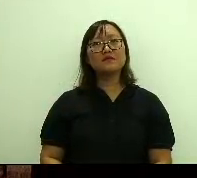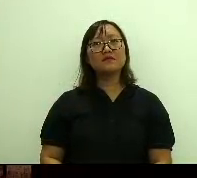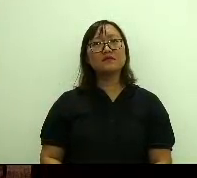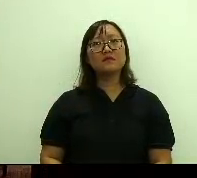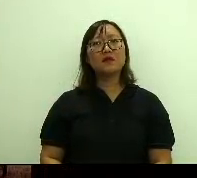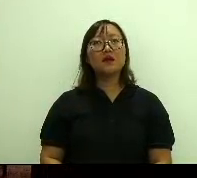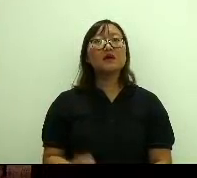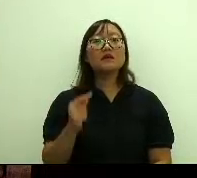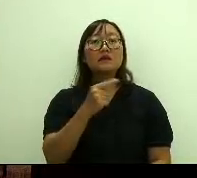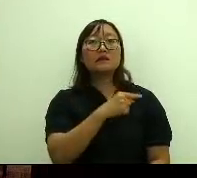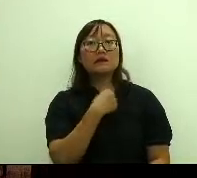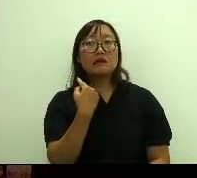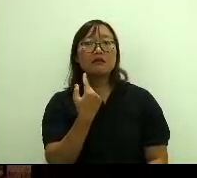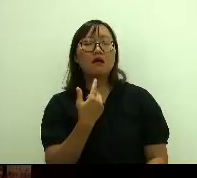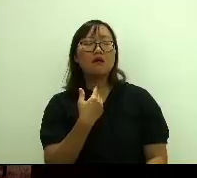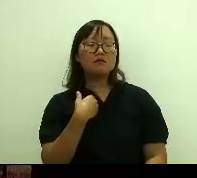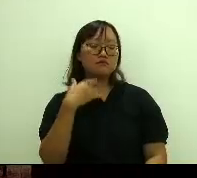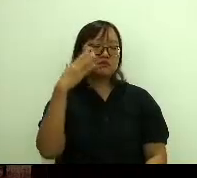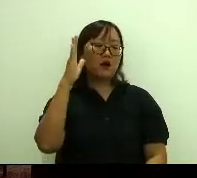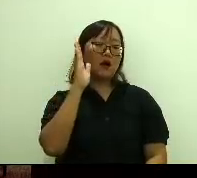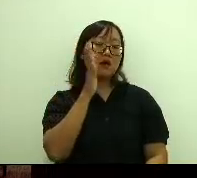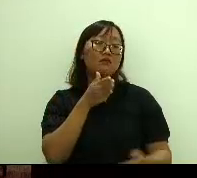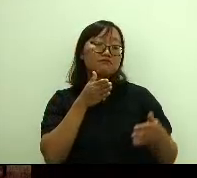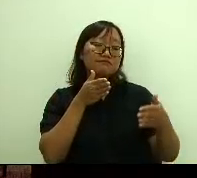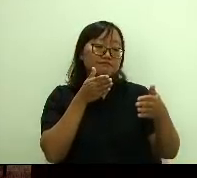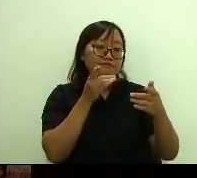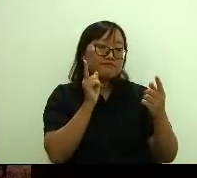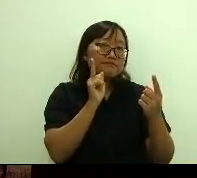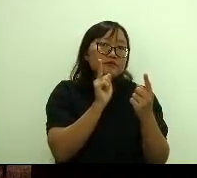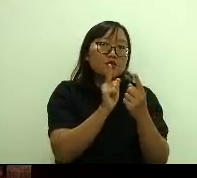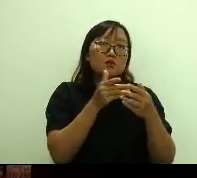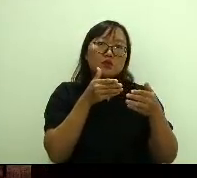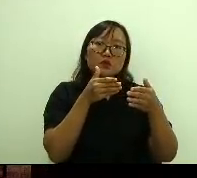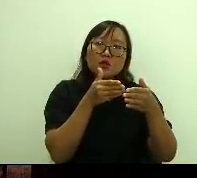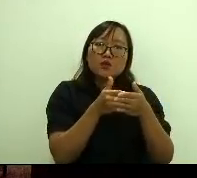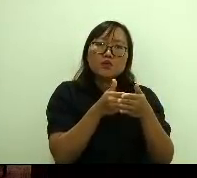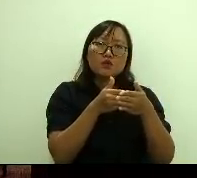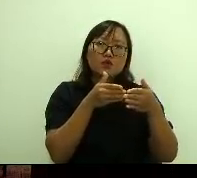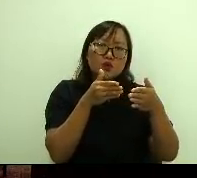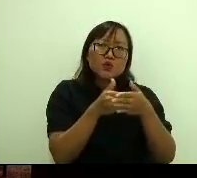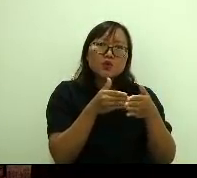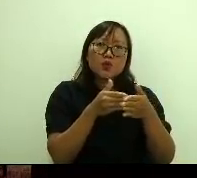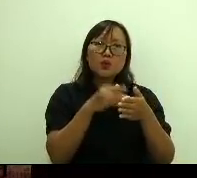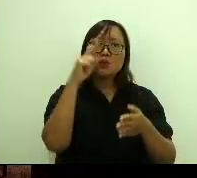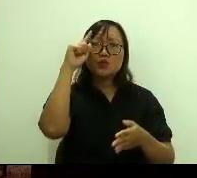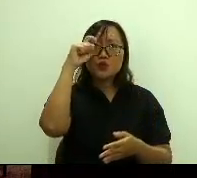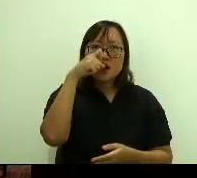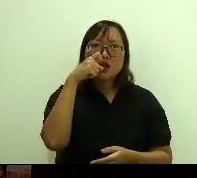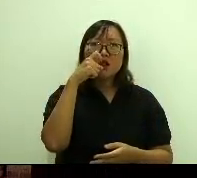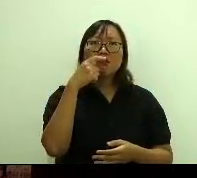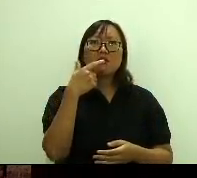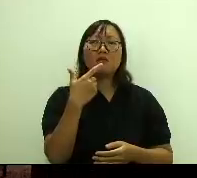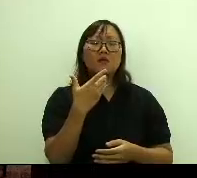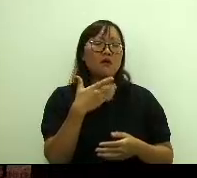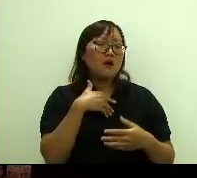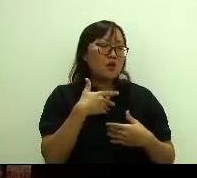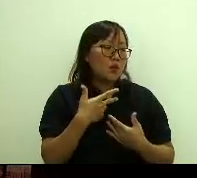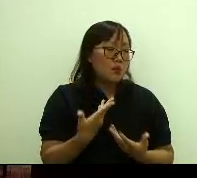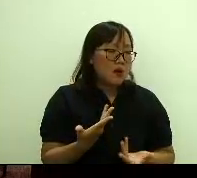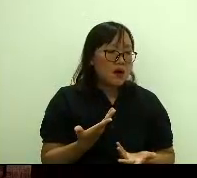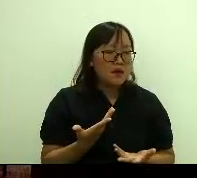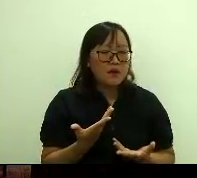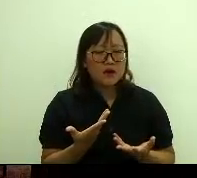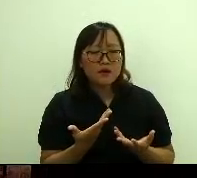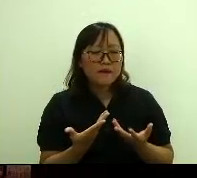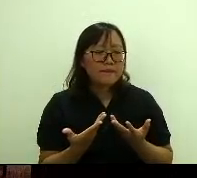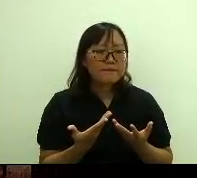beresiko memisahkan kita dari Tuhan, jika pada saat-saat ketika kita mengalami kesulitan itu, kita